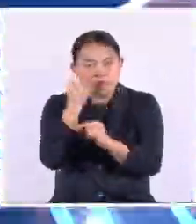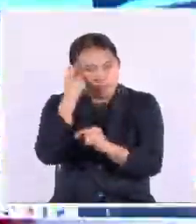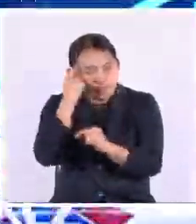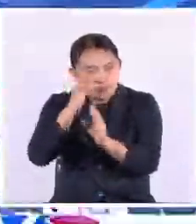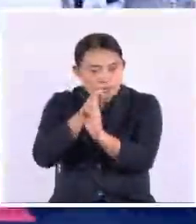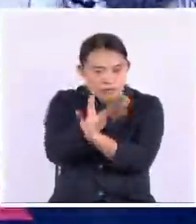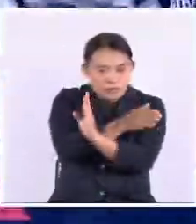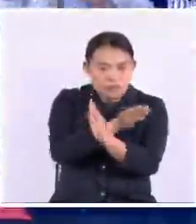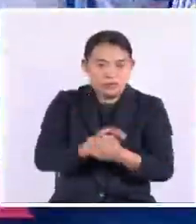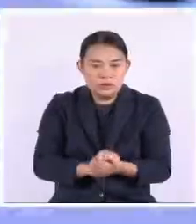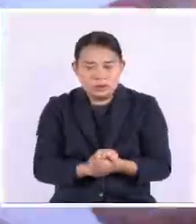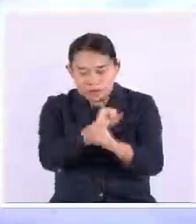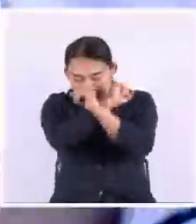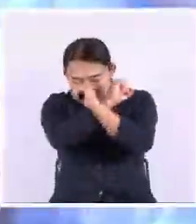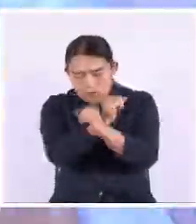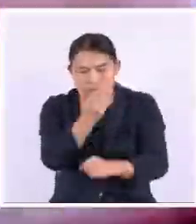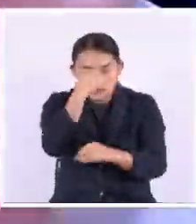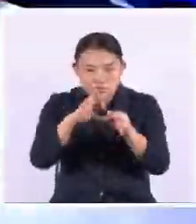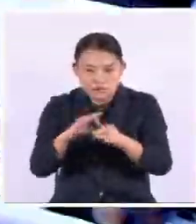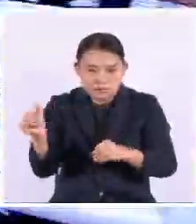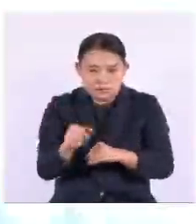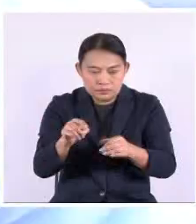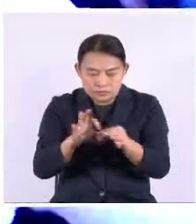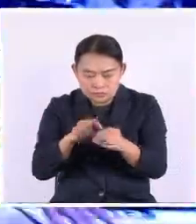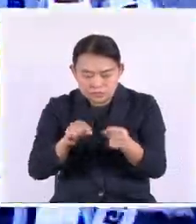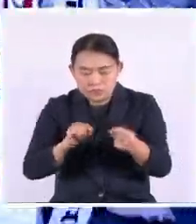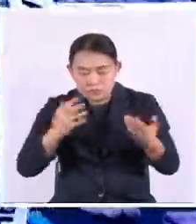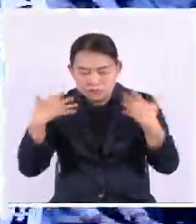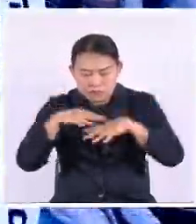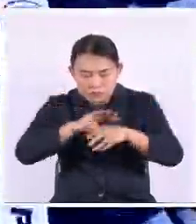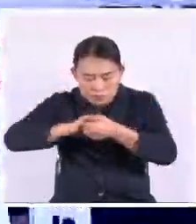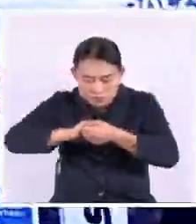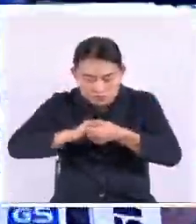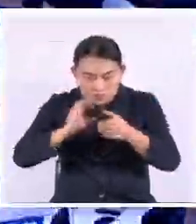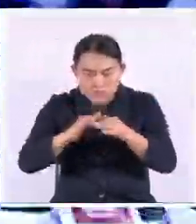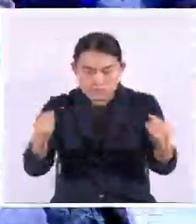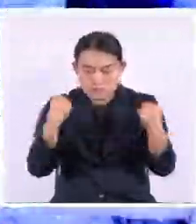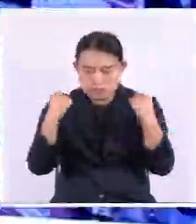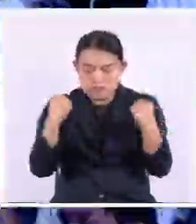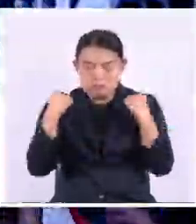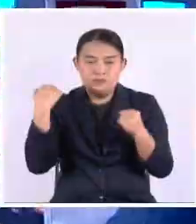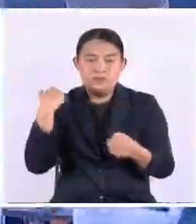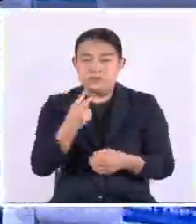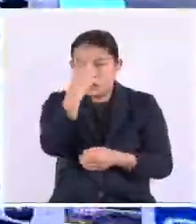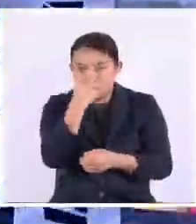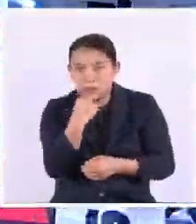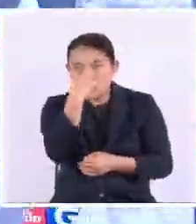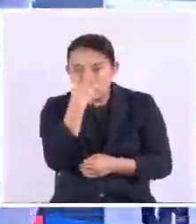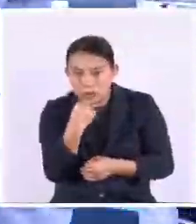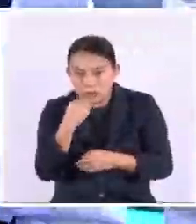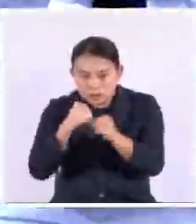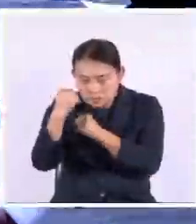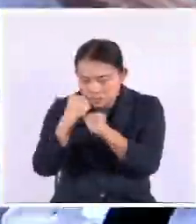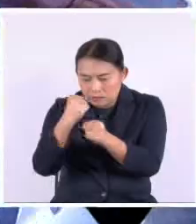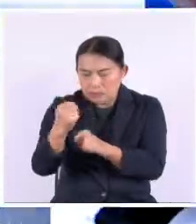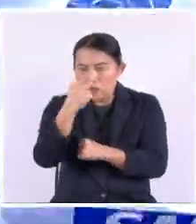ตั้งแต่ต้นนะครับไม่ประมาทPhilipsแม้ว่าจะพึ่งเข้าก็เข้าร่วมรายการเพราะว่าเขาแข็งแกร่งมากนะครับที่ร้องไห้ออกมาหลังจน